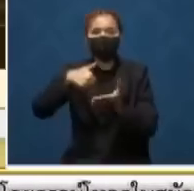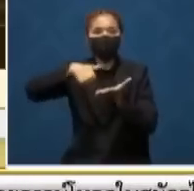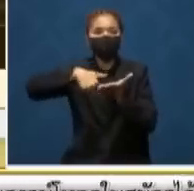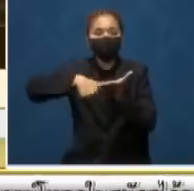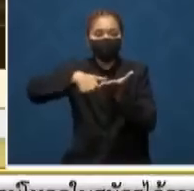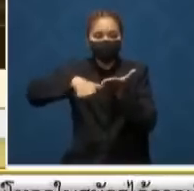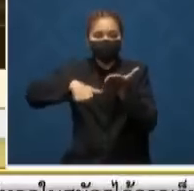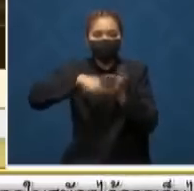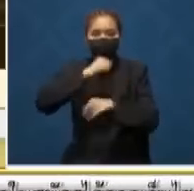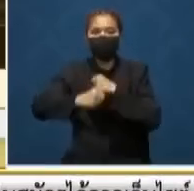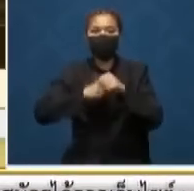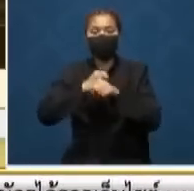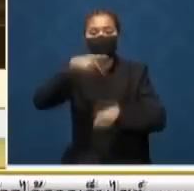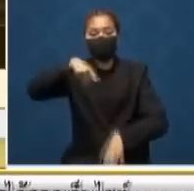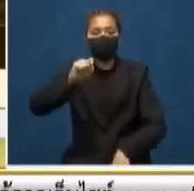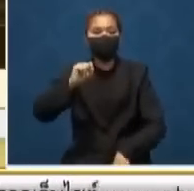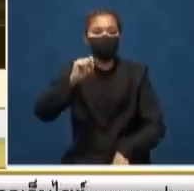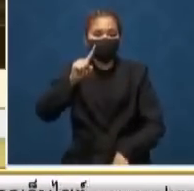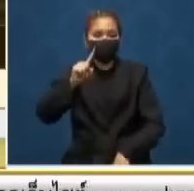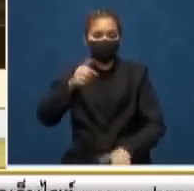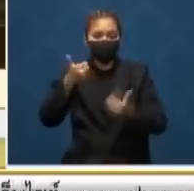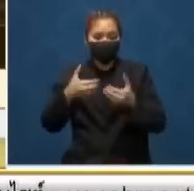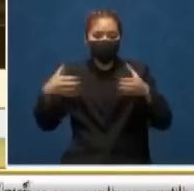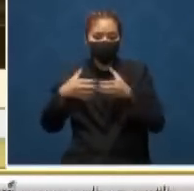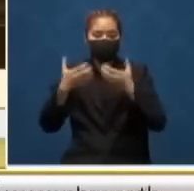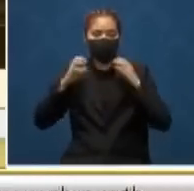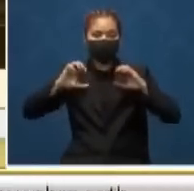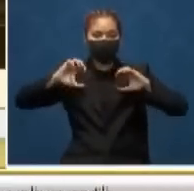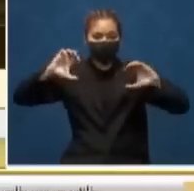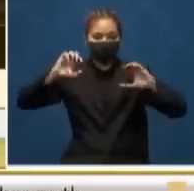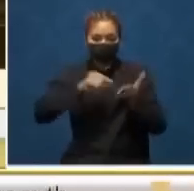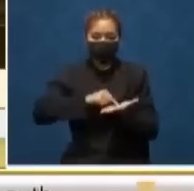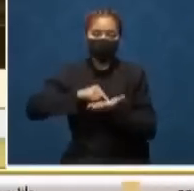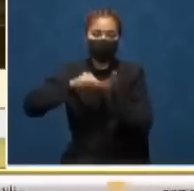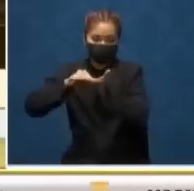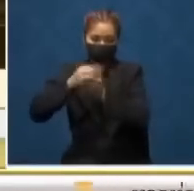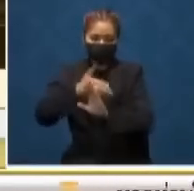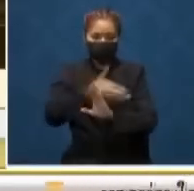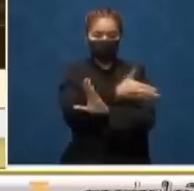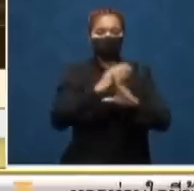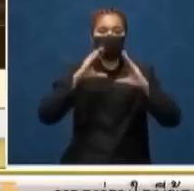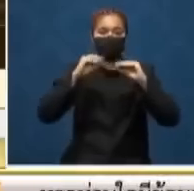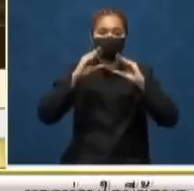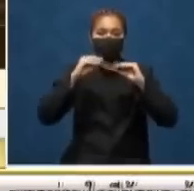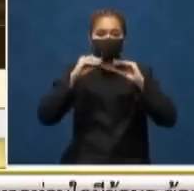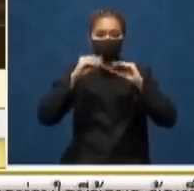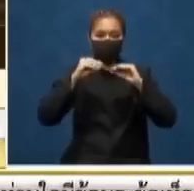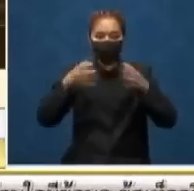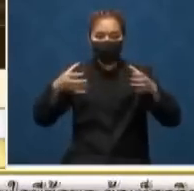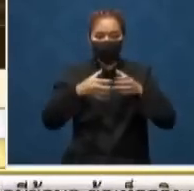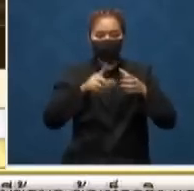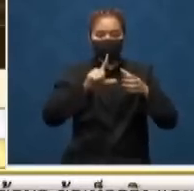สุดเอ่อที่พรรคท่านน่ะพรรคท่านรองประธานเนี่ยเสนอและทำให้สภาล่มตลอดเนี่ยคือกฎหมายเรื่องกัญชา